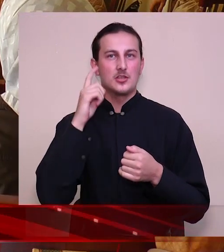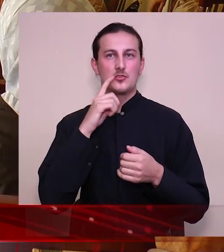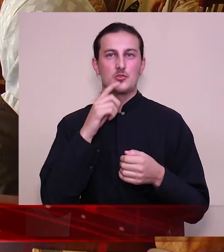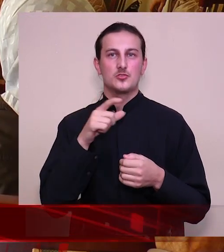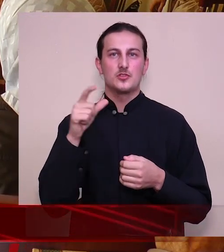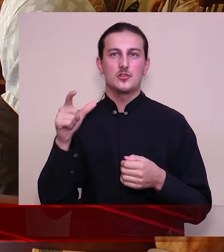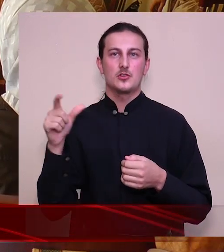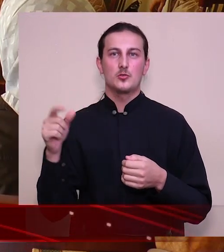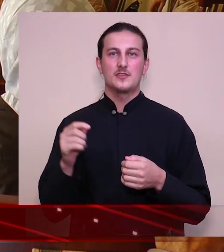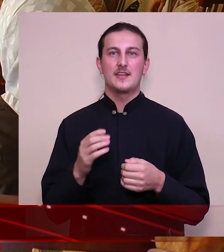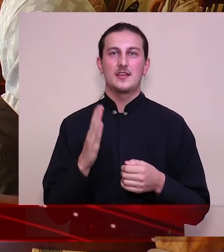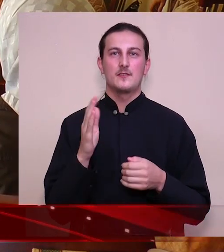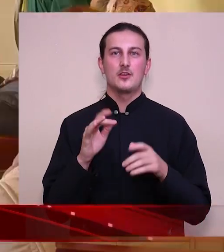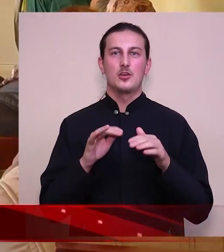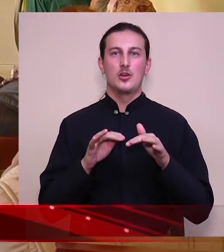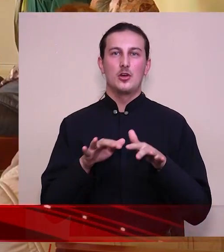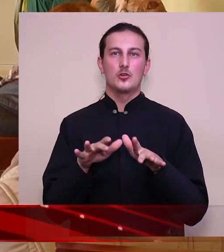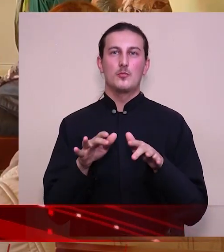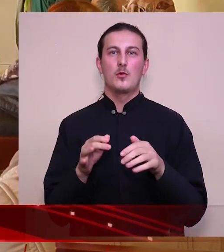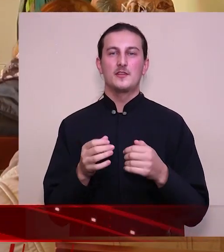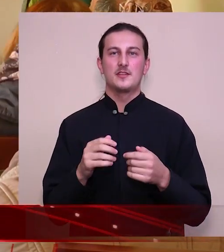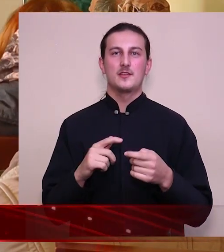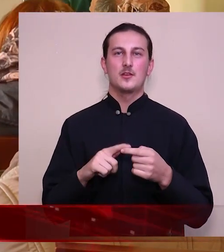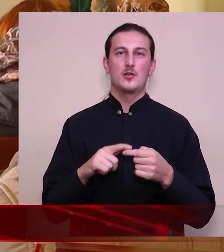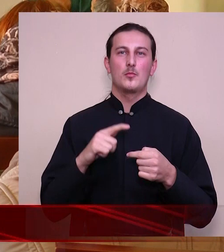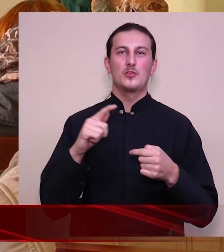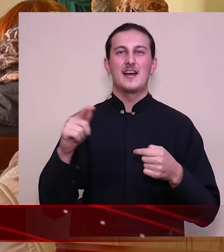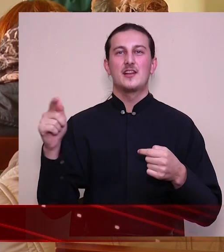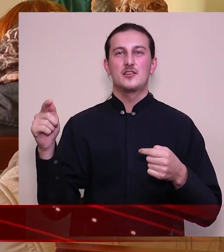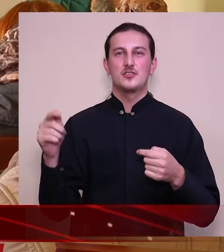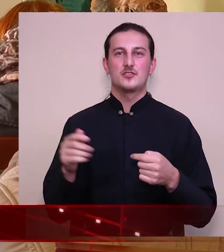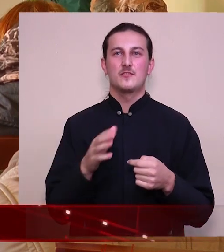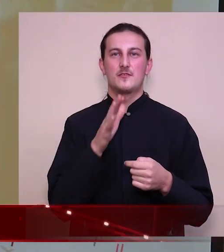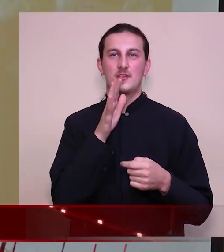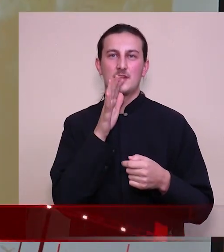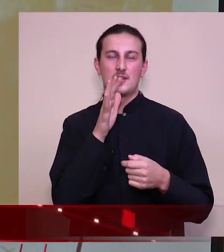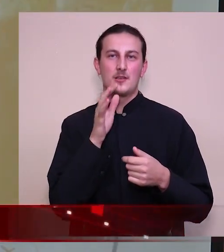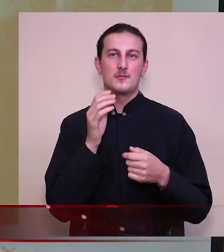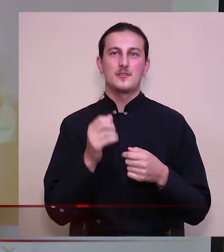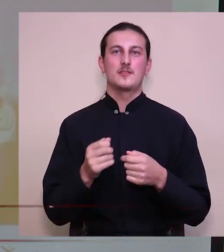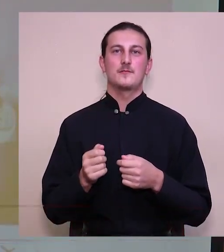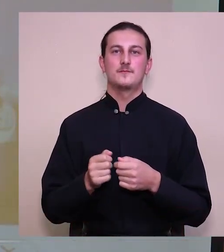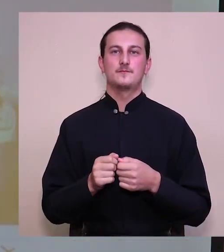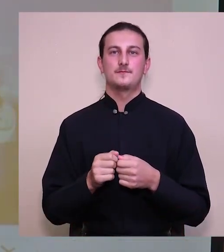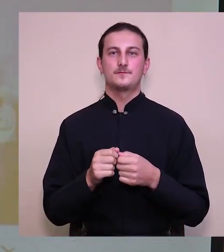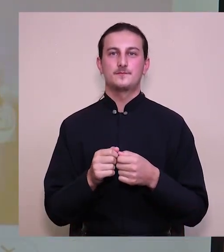розвитку, інновації у роботі. Учасники зібрання переглянули фотослайди та відеоматеріали з діяльності спільноти.